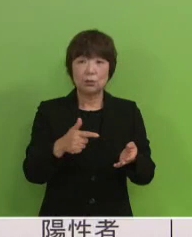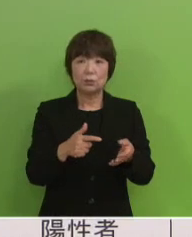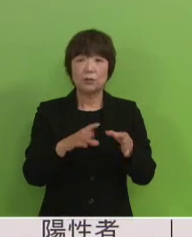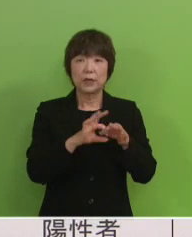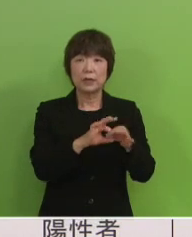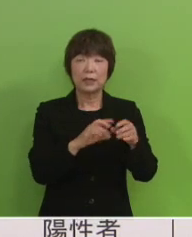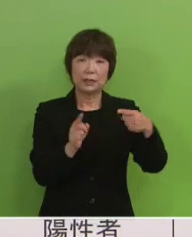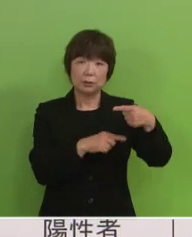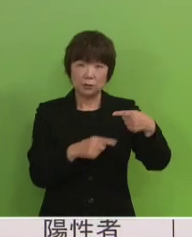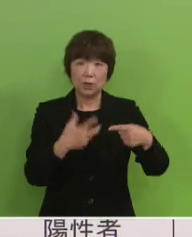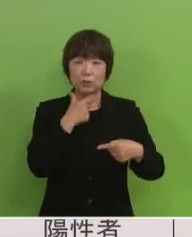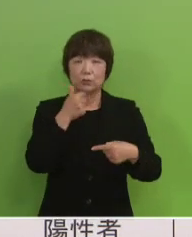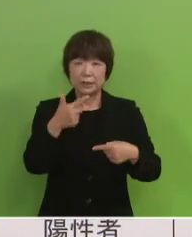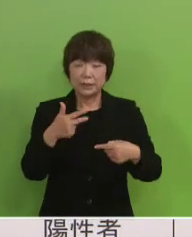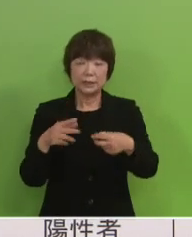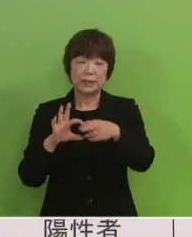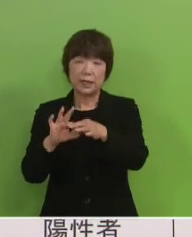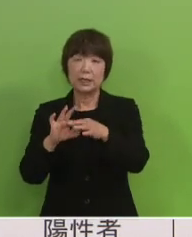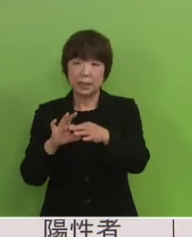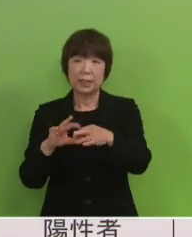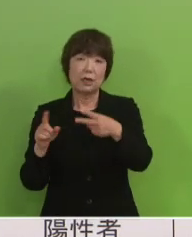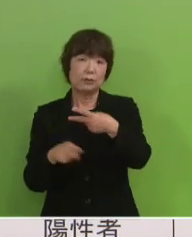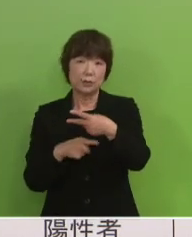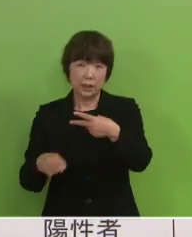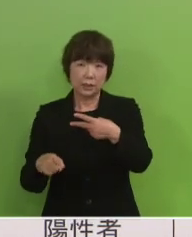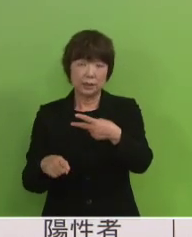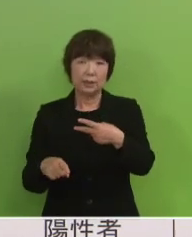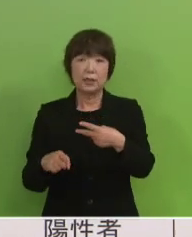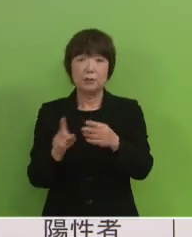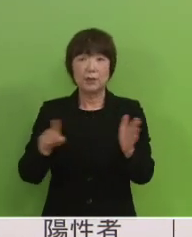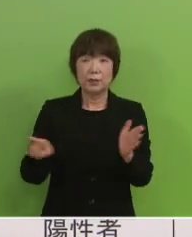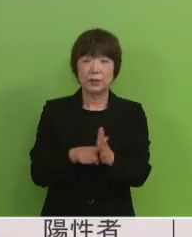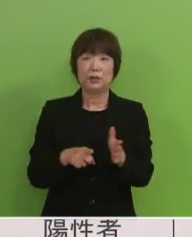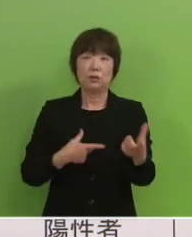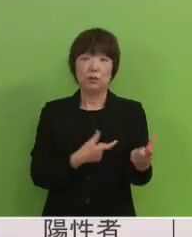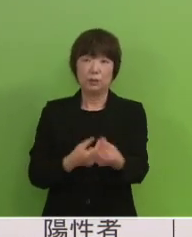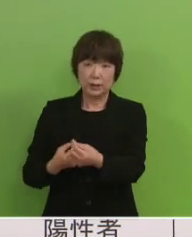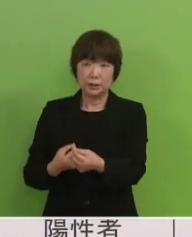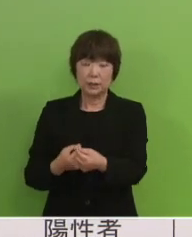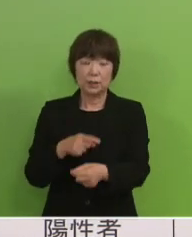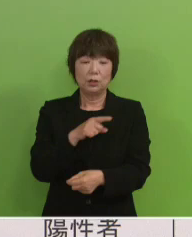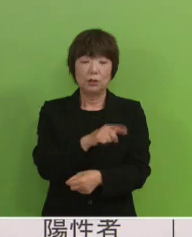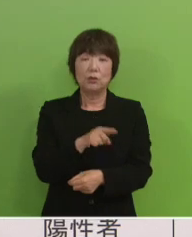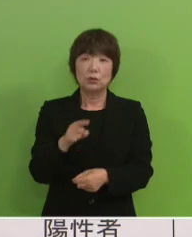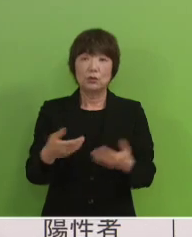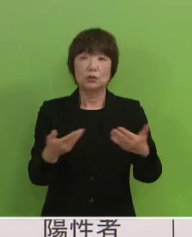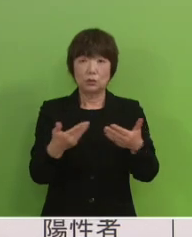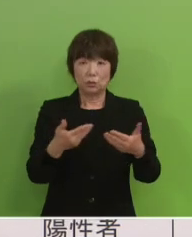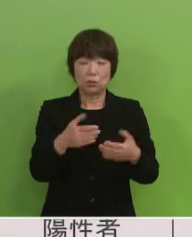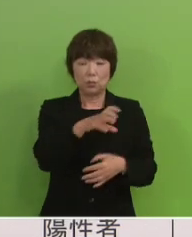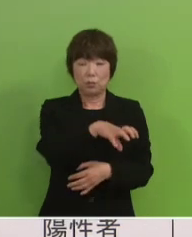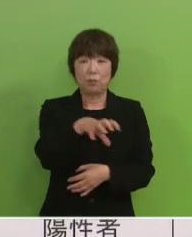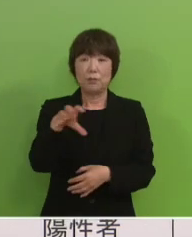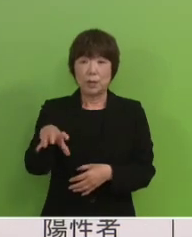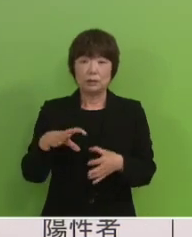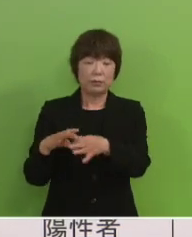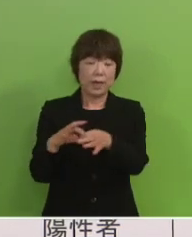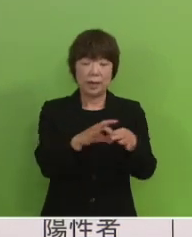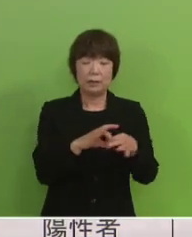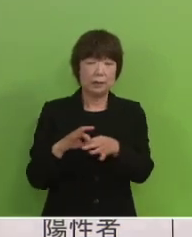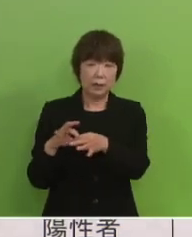福祉関係が2名確認されているおりますがこれまで同様このお勤めになっている機関と連携して